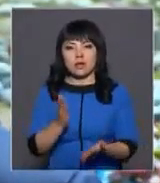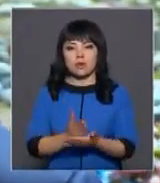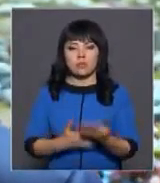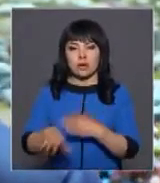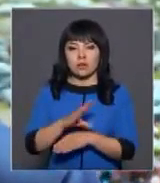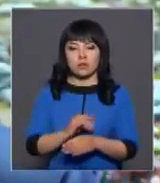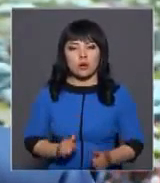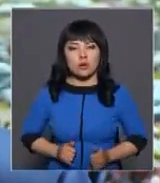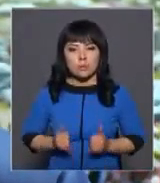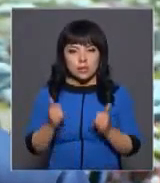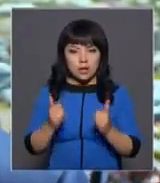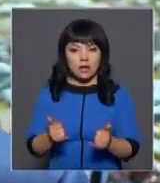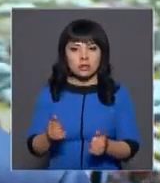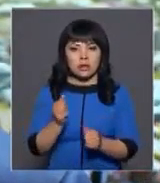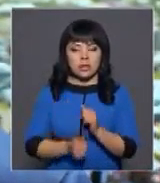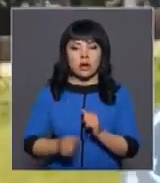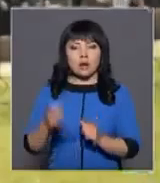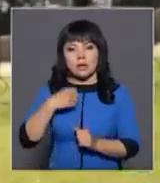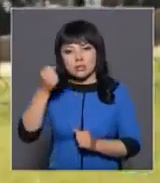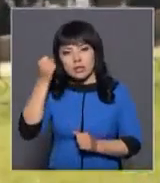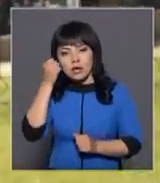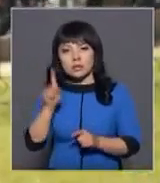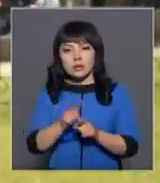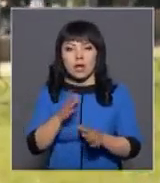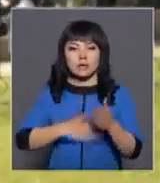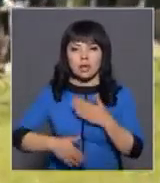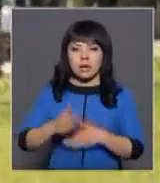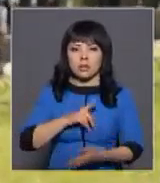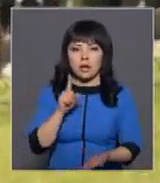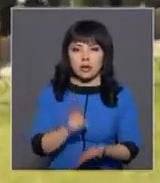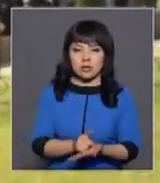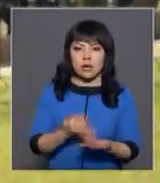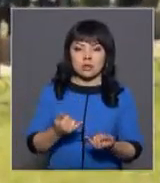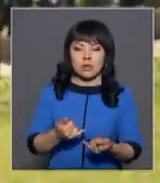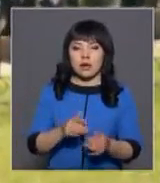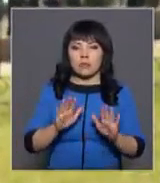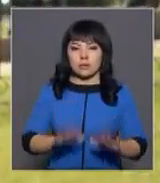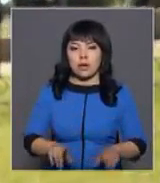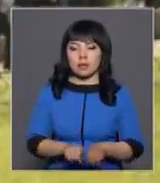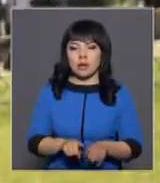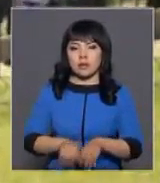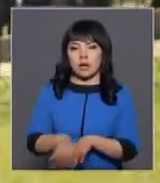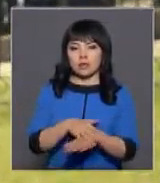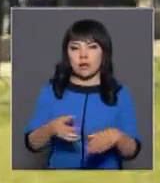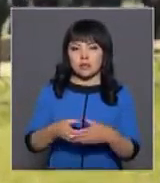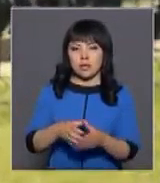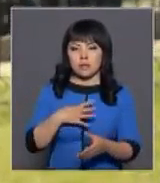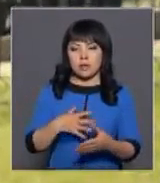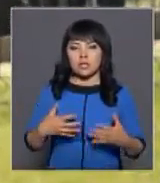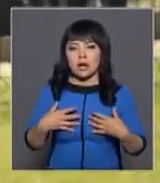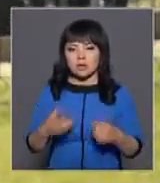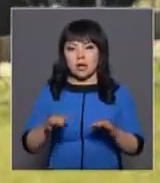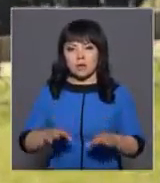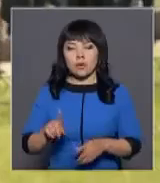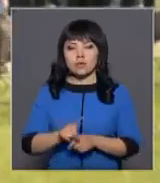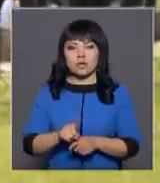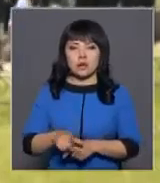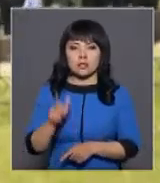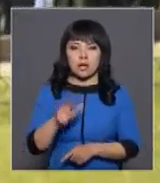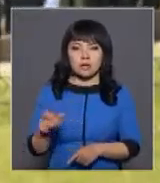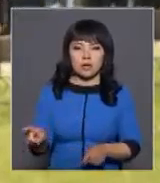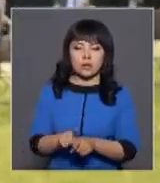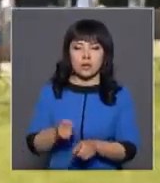құрметіне. Солардың аруағы ырза болсын. Бұндай кешендер тек қана біздің кешегі жеңіс алып келген ардагерлеріміз ғана